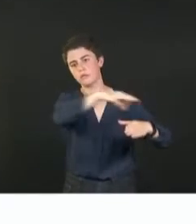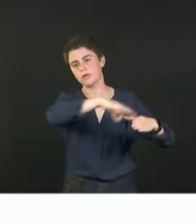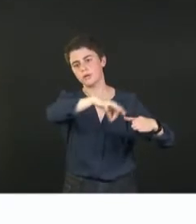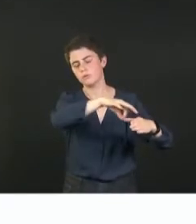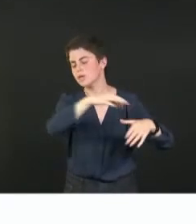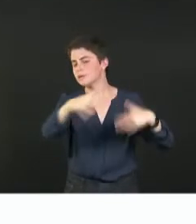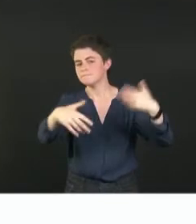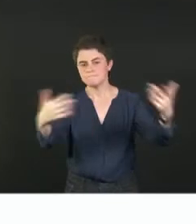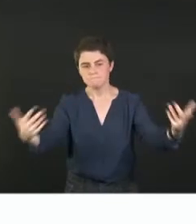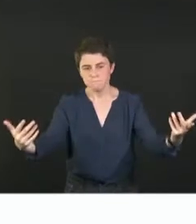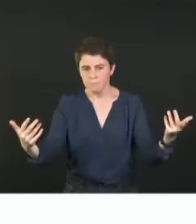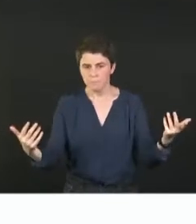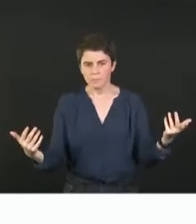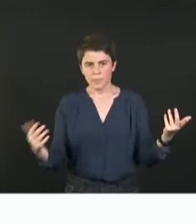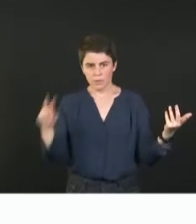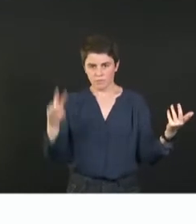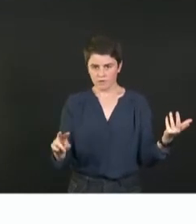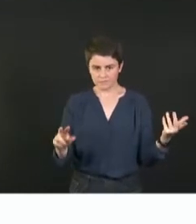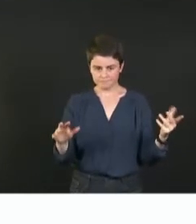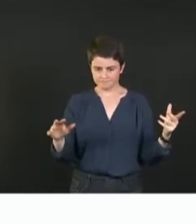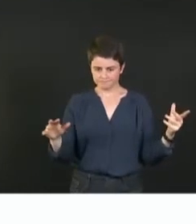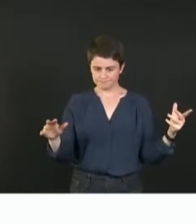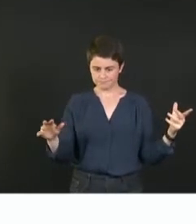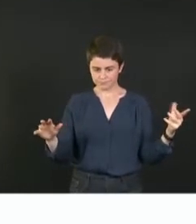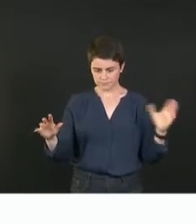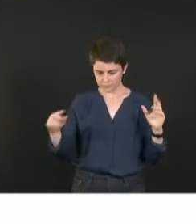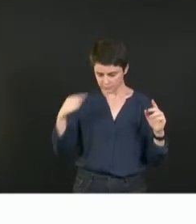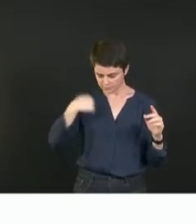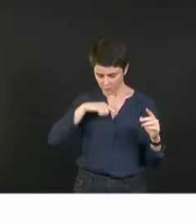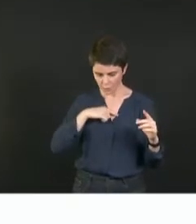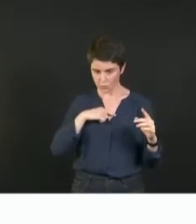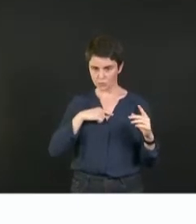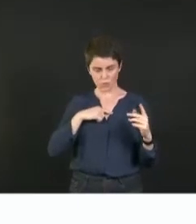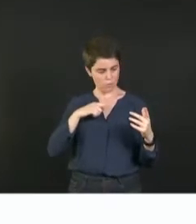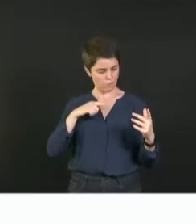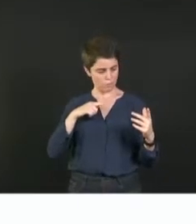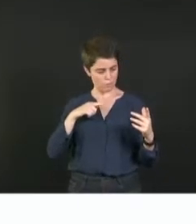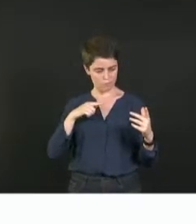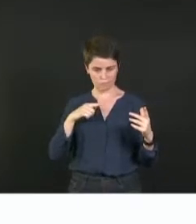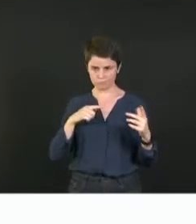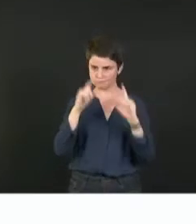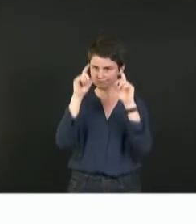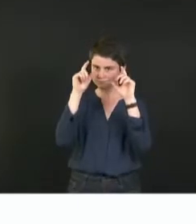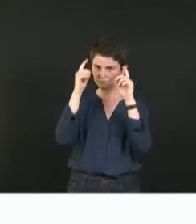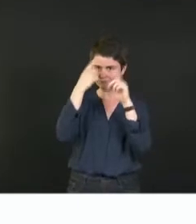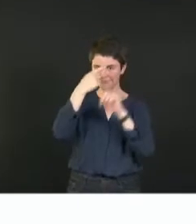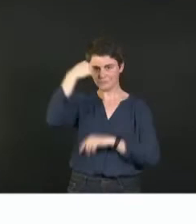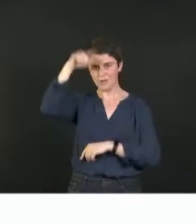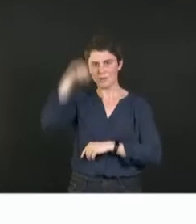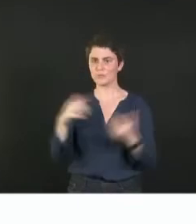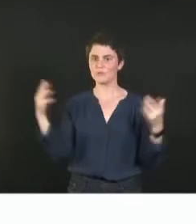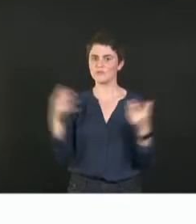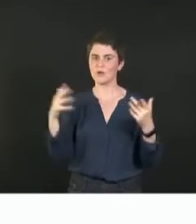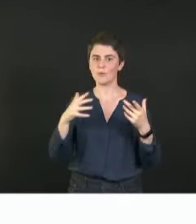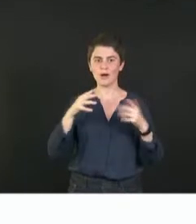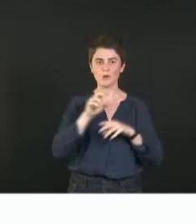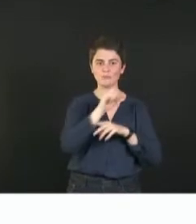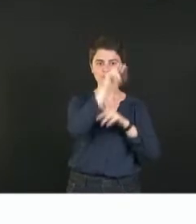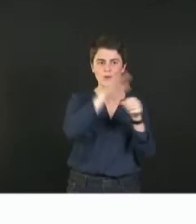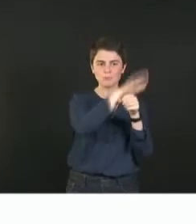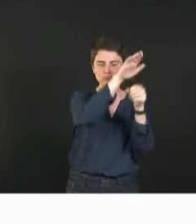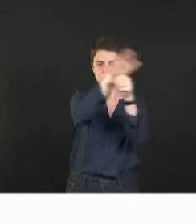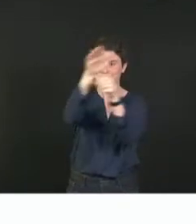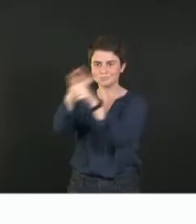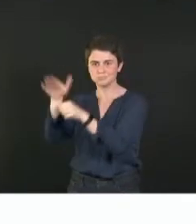donc cette énergie en fait, d'être nomade et agradant fait qu'en fait, on met en place plein de synergies et de très, très belles